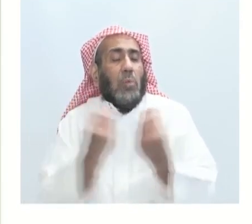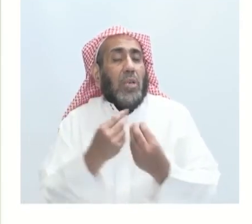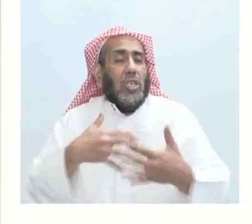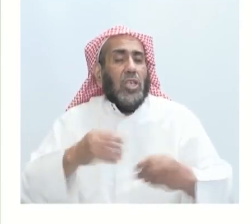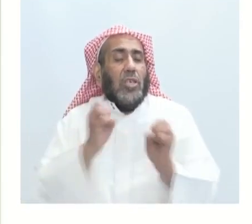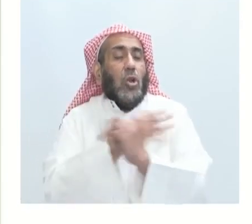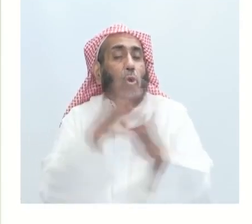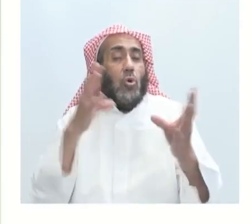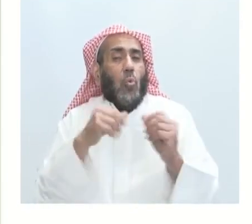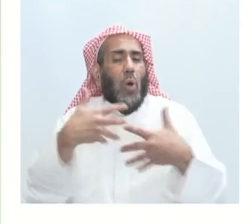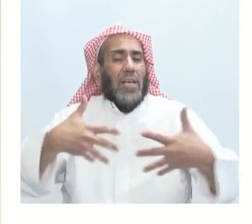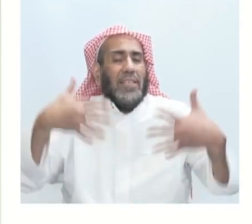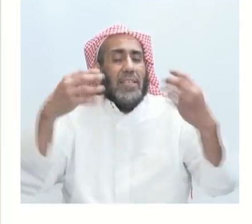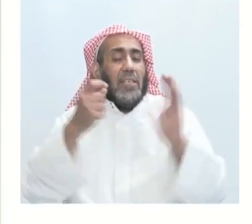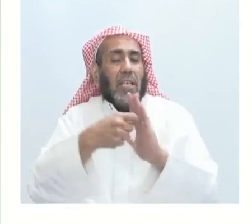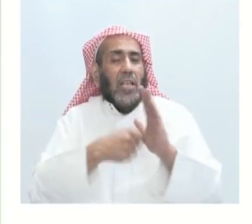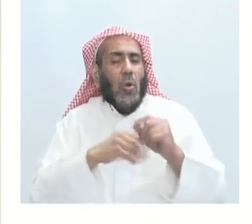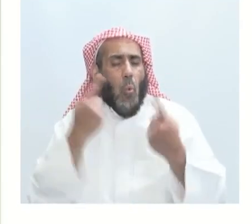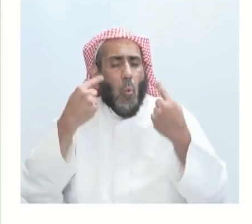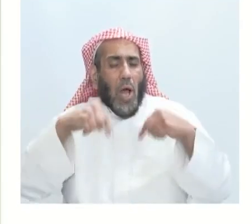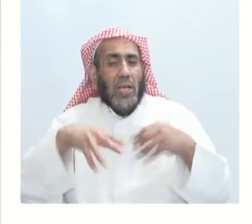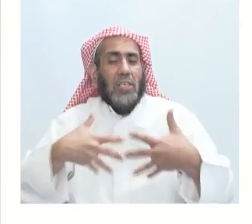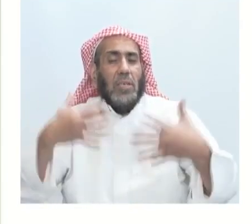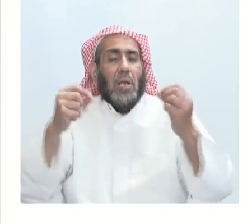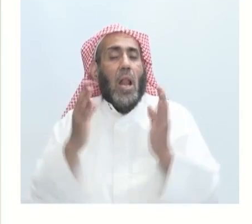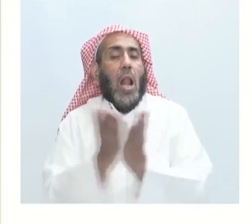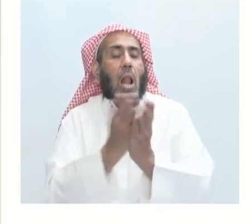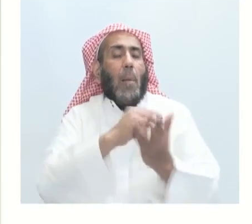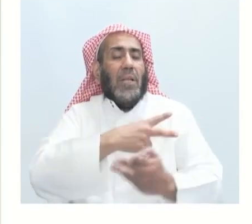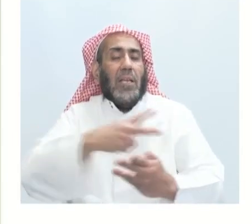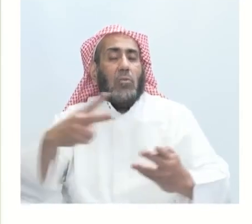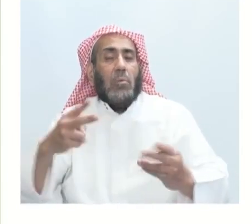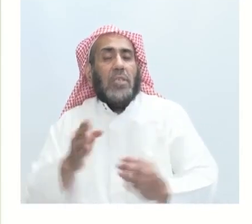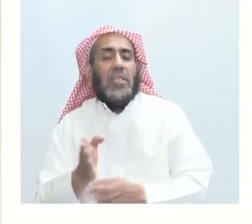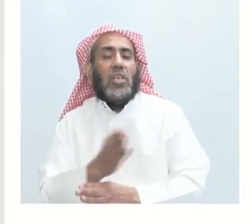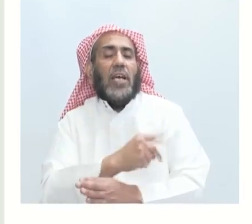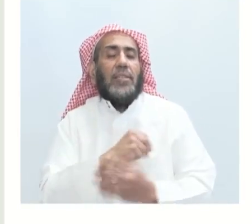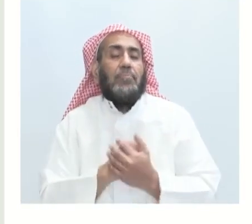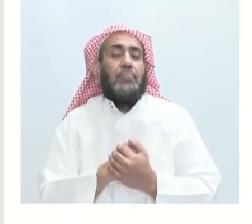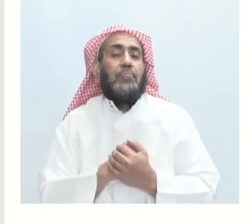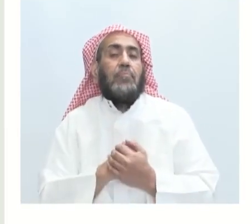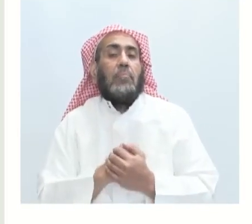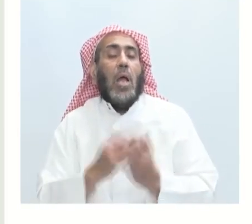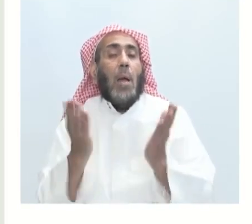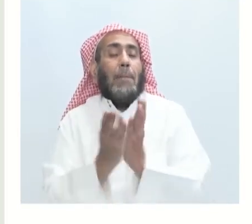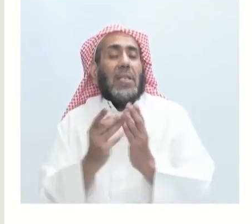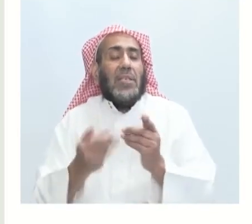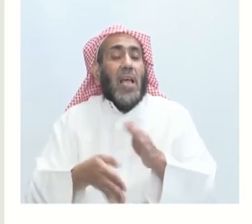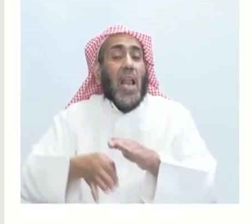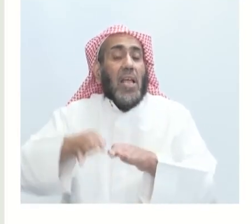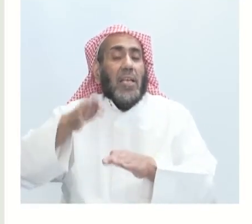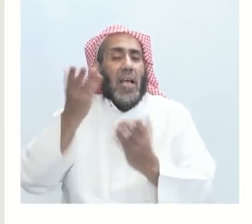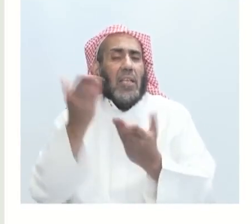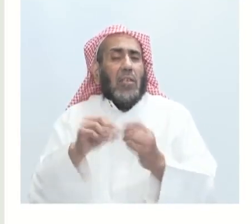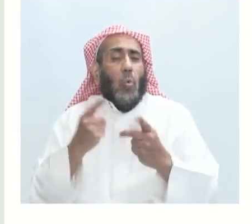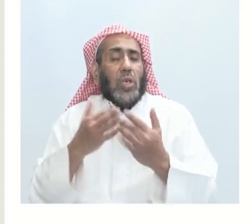الحر وقصيده النثر وفيما ي استعراض لواقع الشعر من خلال مدارسه وابرز اتجاهاته مدرسه الاحياء تطور الشعر